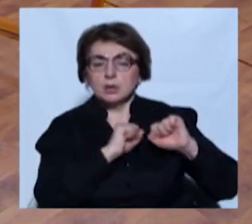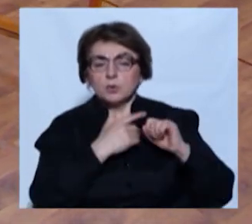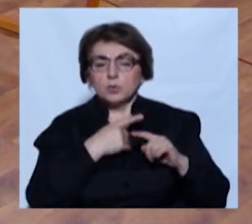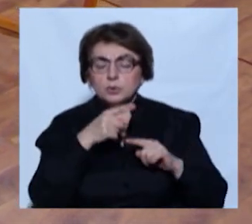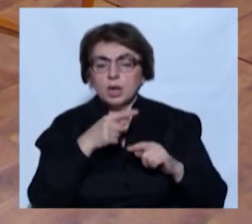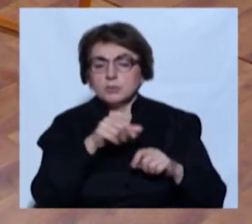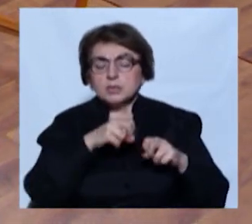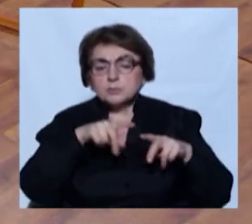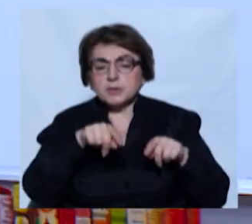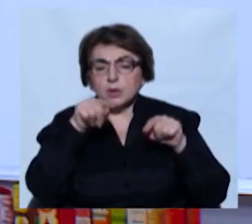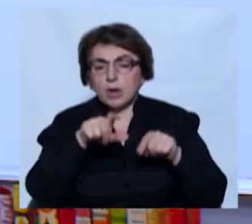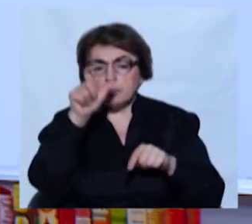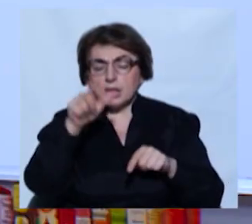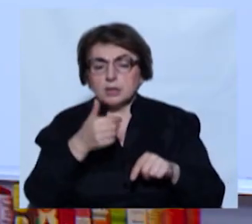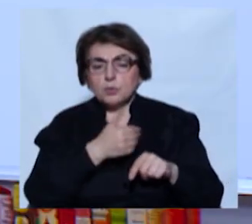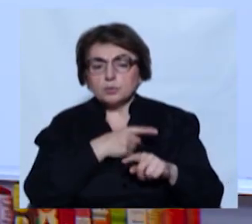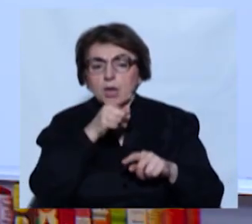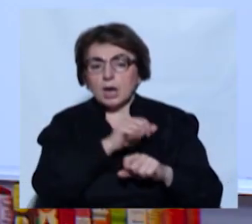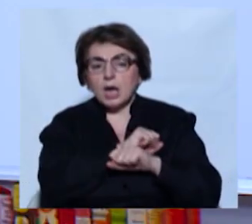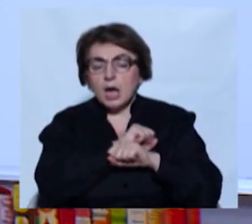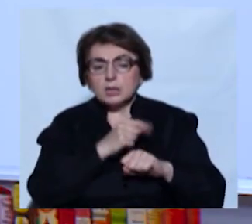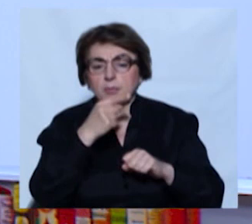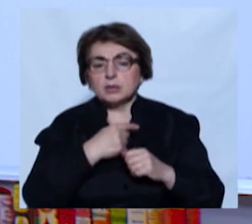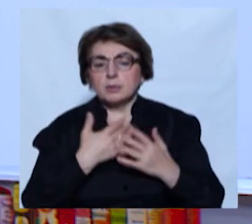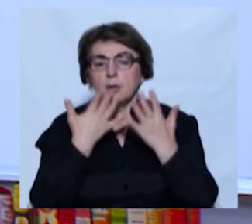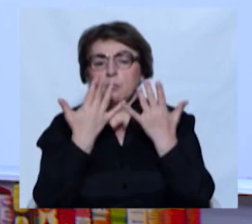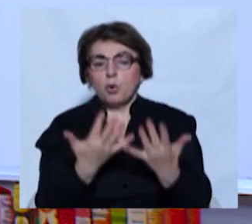ამ ეკოლოგთა ჯგუფს და მართლაც მათმა